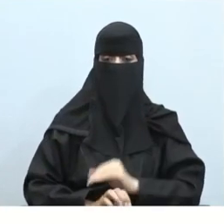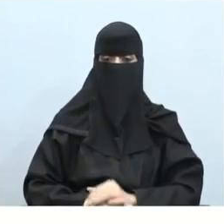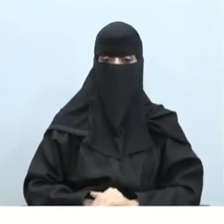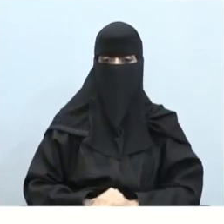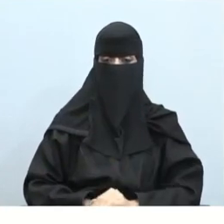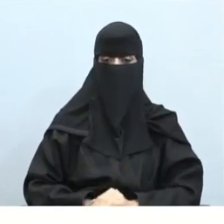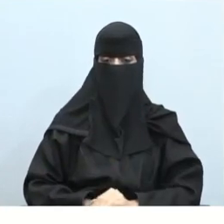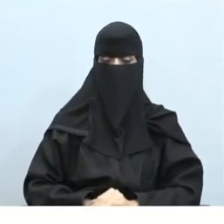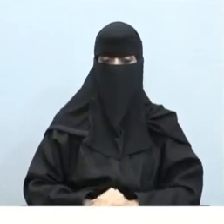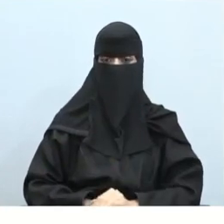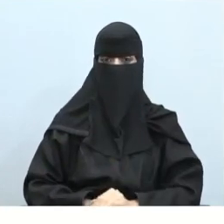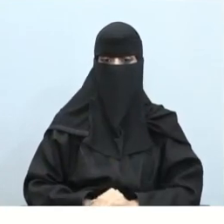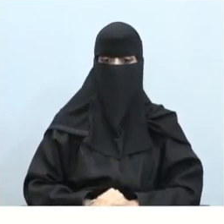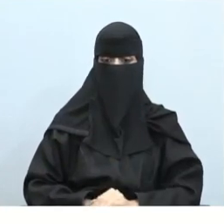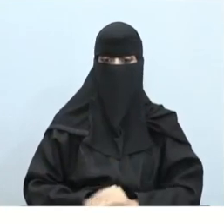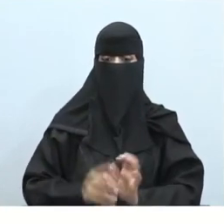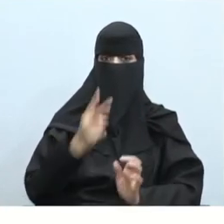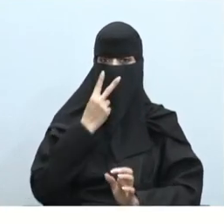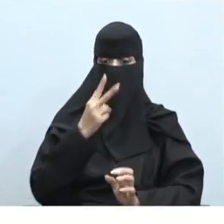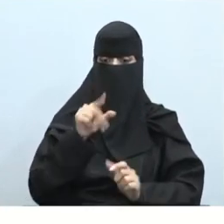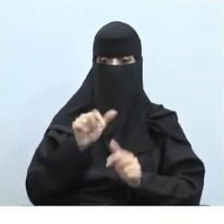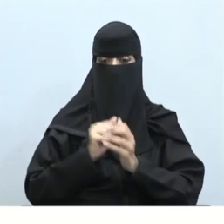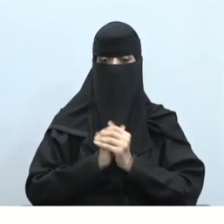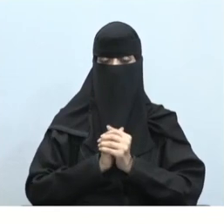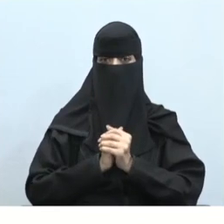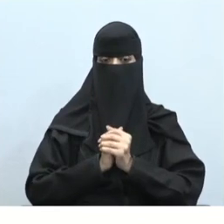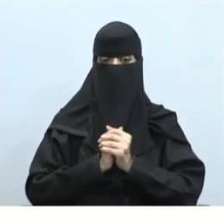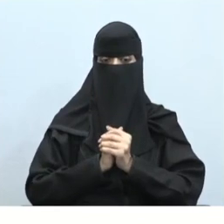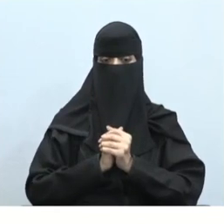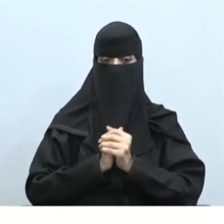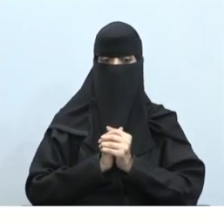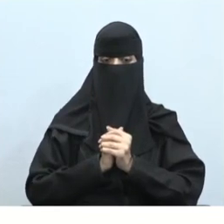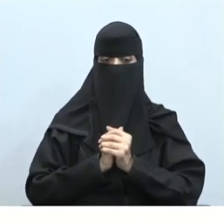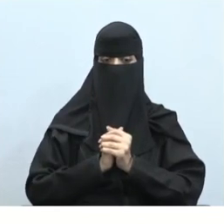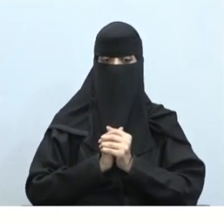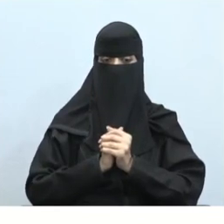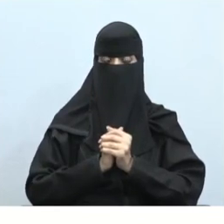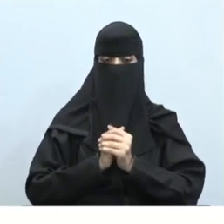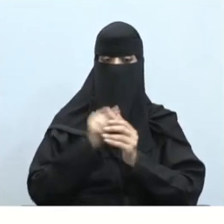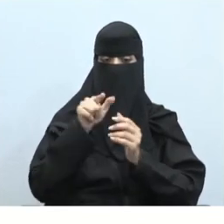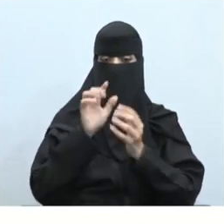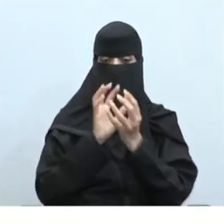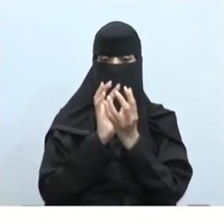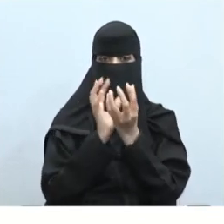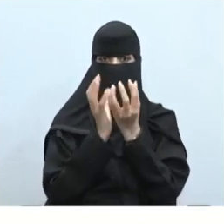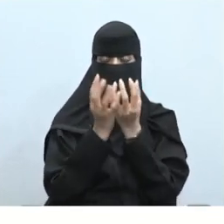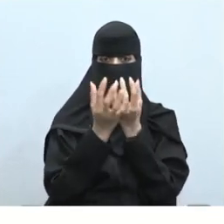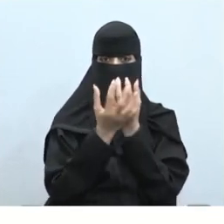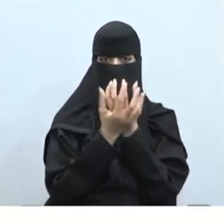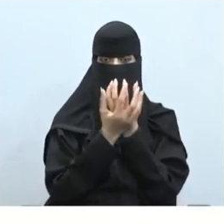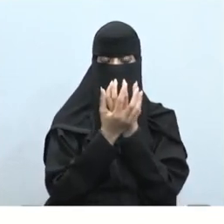وبنات الطلاب نلاحظ المصور الذي امامنا يبين لنا حجم الارض